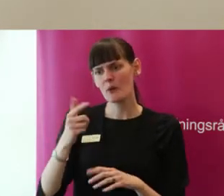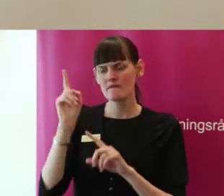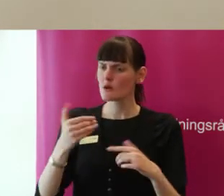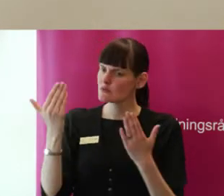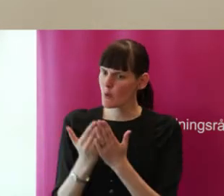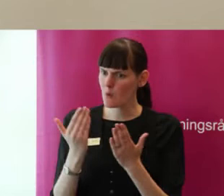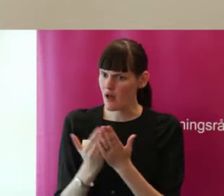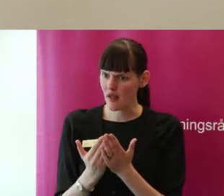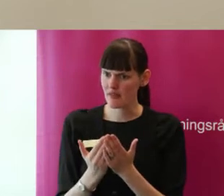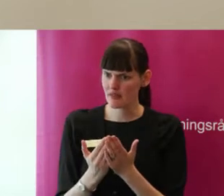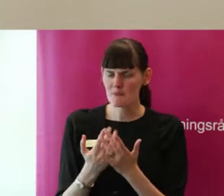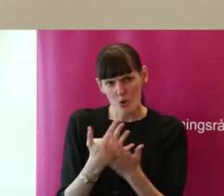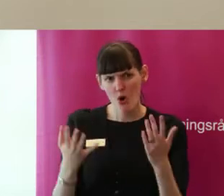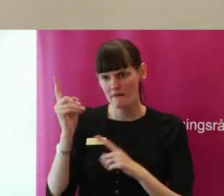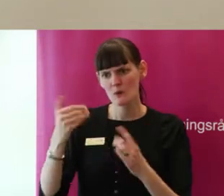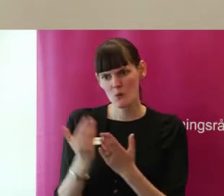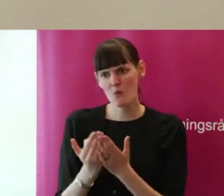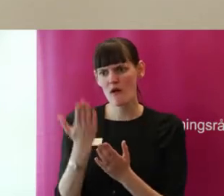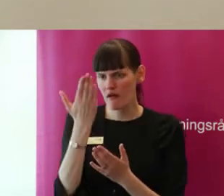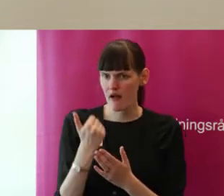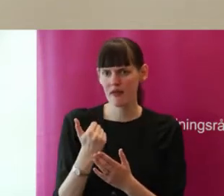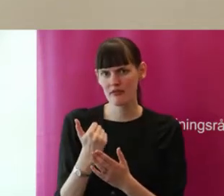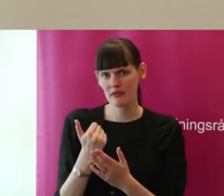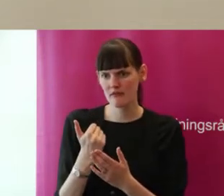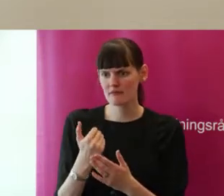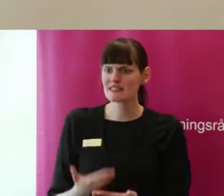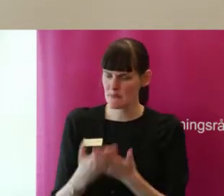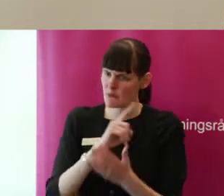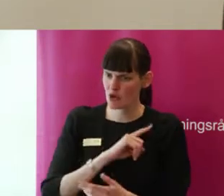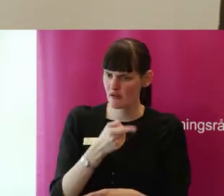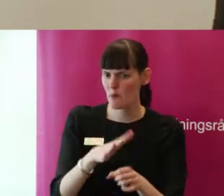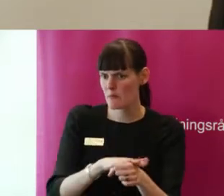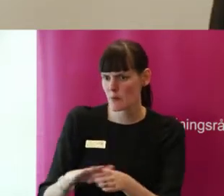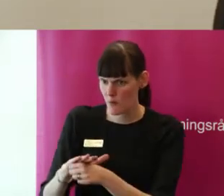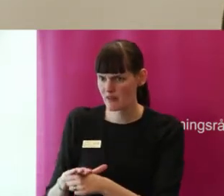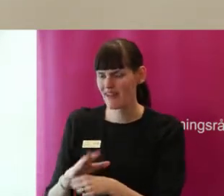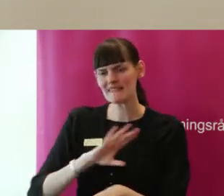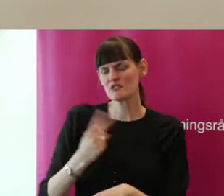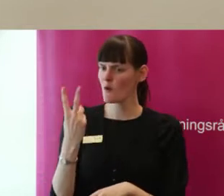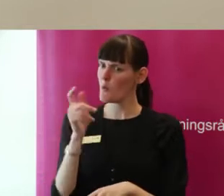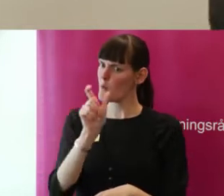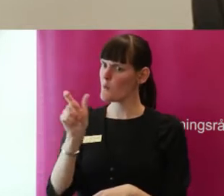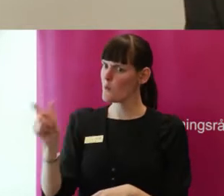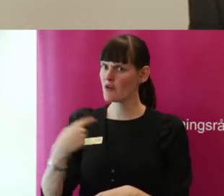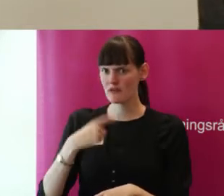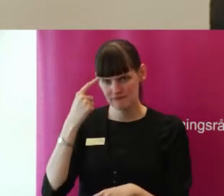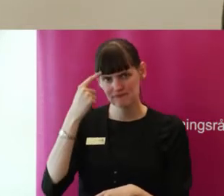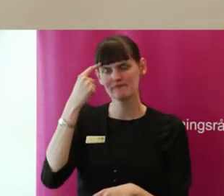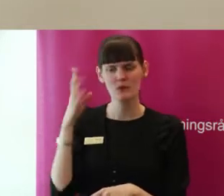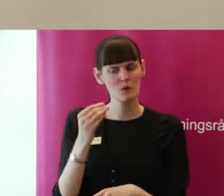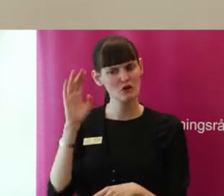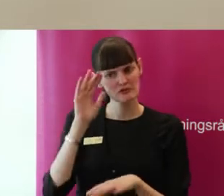eller folkhögskolor kan spela en stor roll på alla de här områdena. Det är 2 ord som jag kommer att tänka på när jag lyssnar på er, och det ena